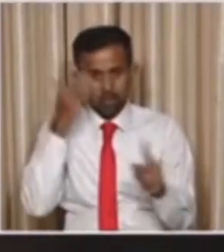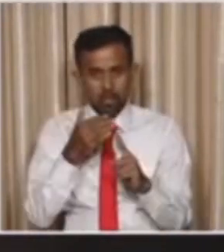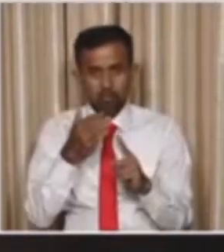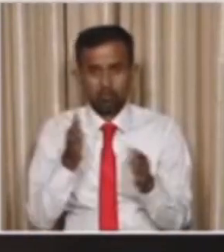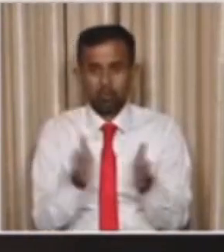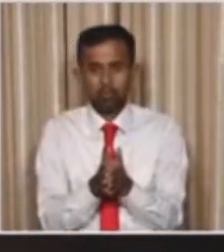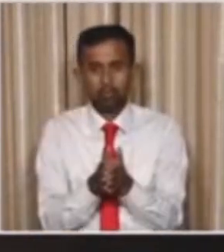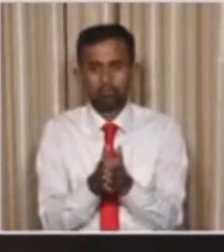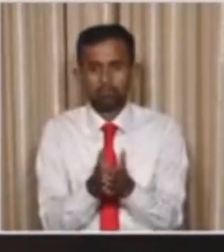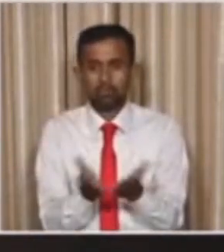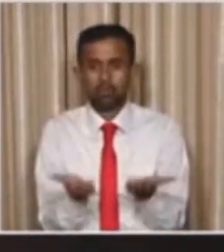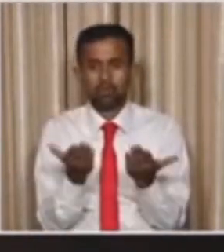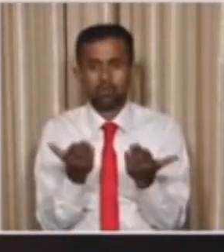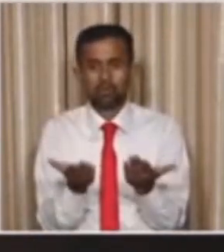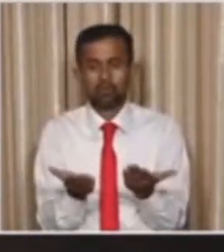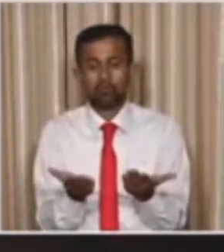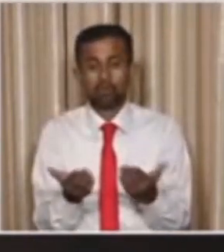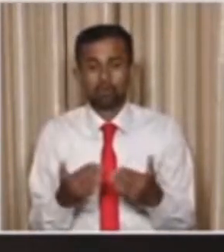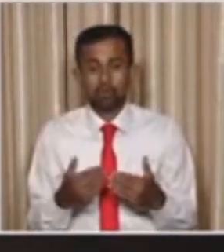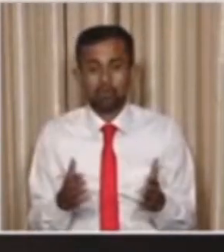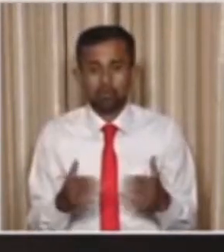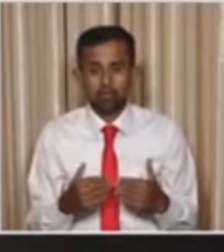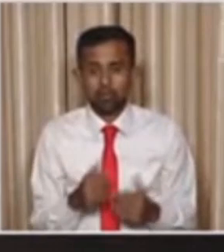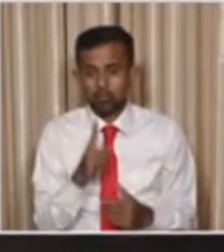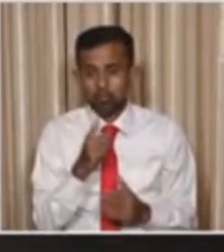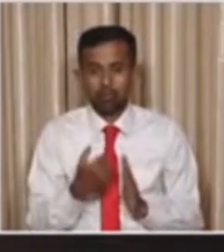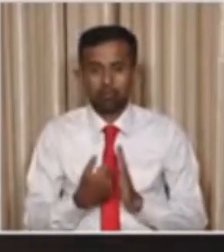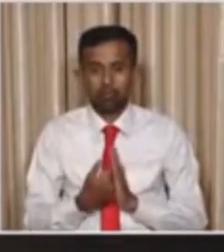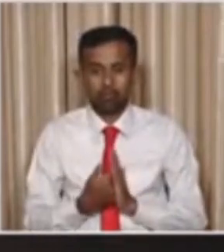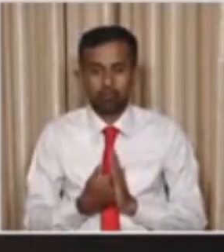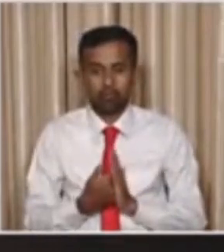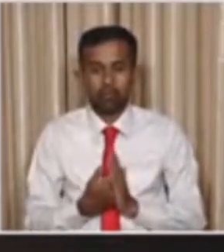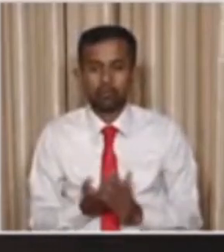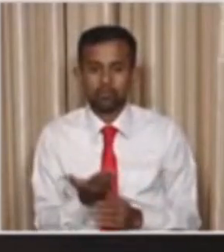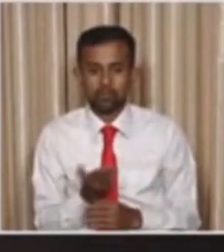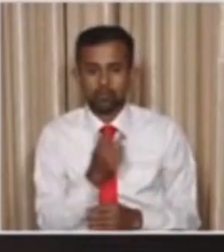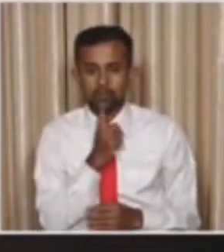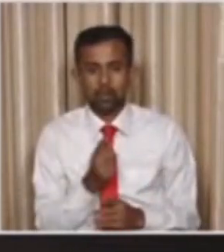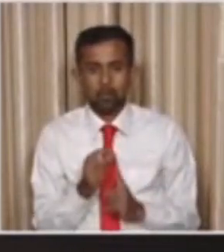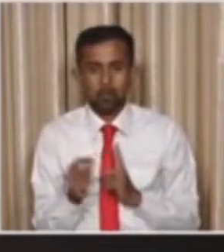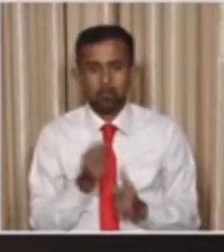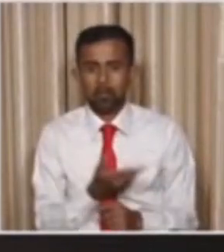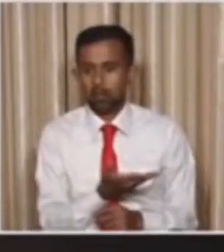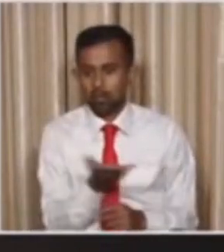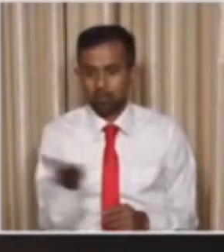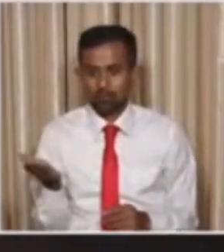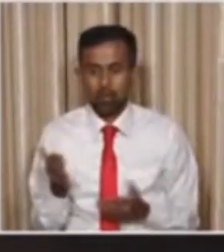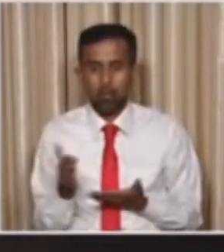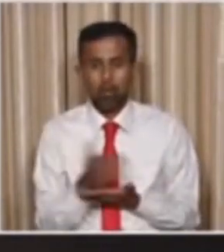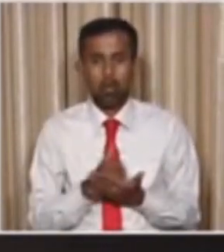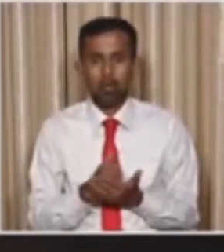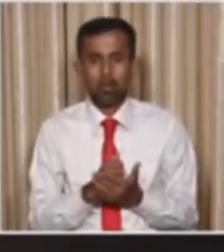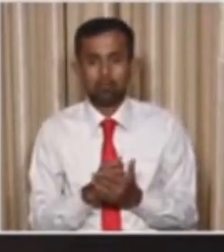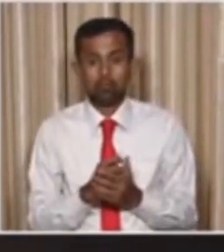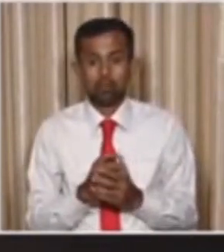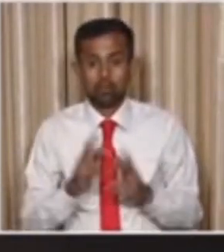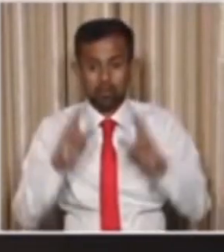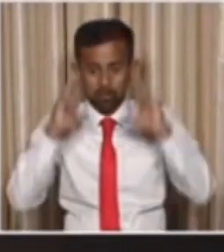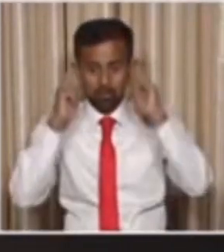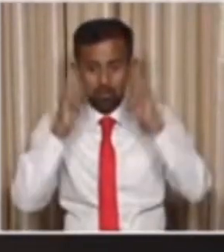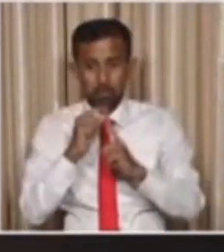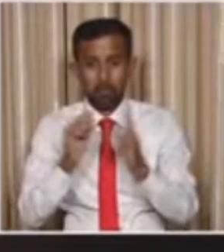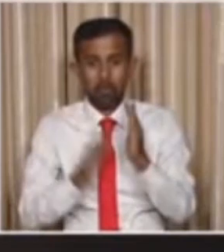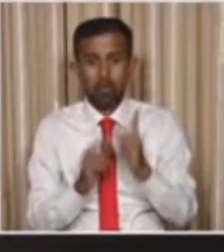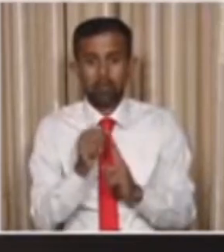ඕන නම් හිට ගන්න එක වෙනම දෙයක්. ඒ වගේම මම තව ගෞරවණීය ඉල්ලීමක් කරනවා. මේ පාර්ලිමේන්තුවේ ඉන්න සියලුම ජේෂ්ඨ මන්ත්‍රීවරුන්ගෙන් ඒ